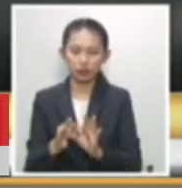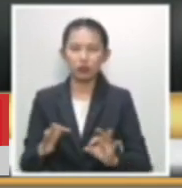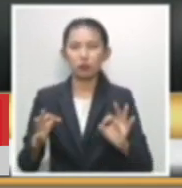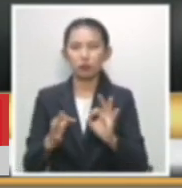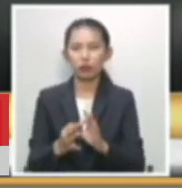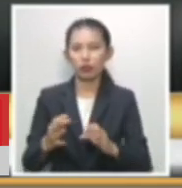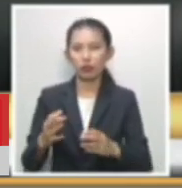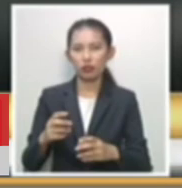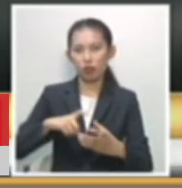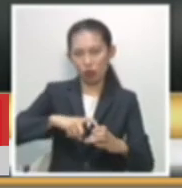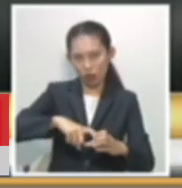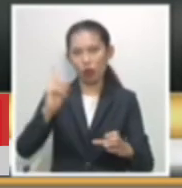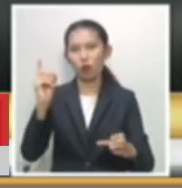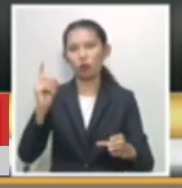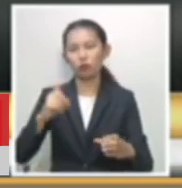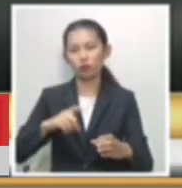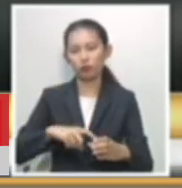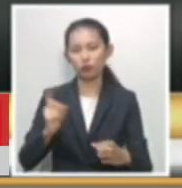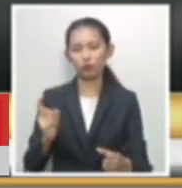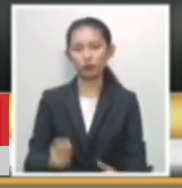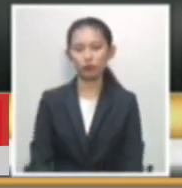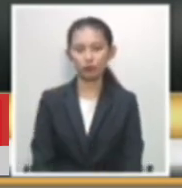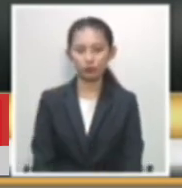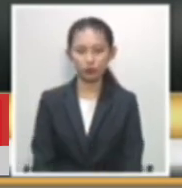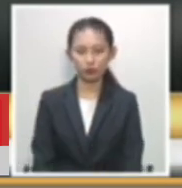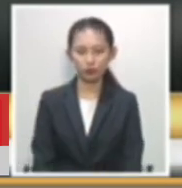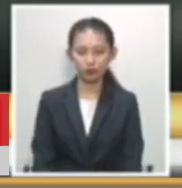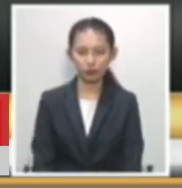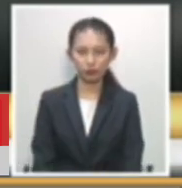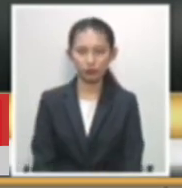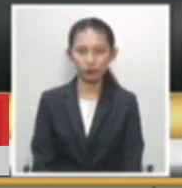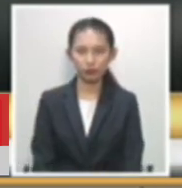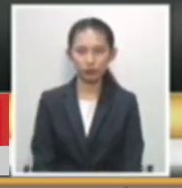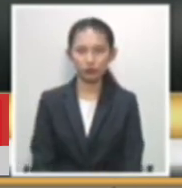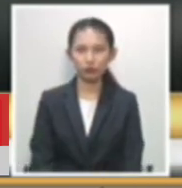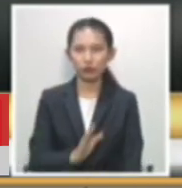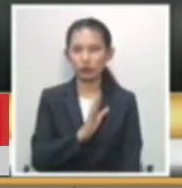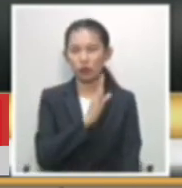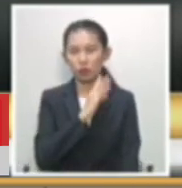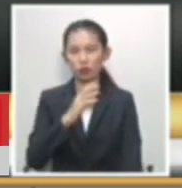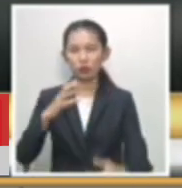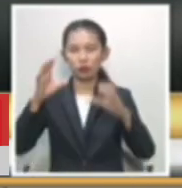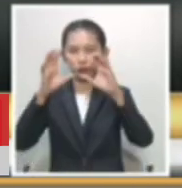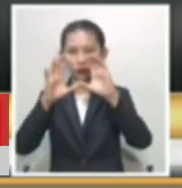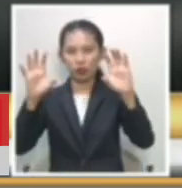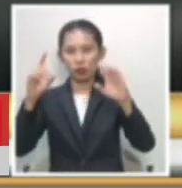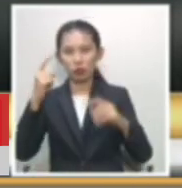คะเพราะดิฉันคิดว่าตราบใดที่ท่านยังเห็นกองทัพสำคัญกว่าปากท้อง